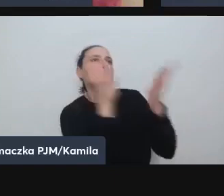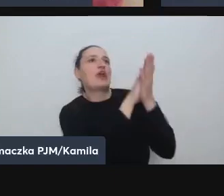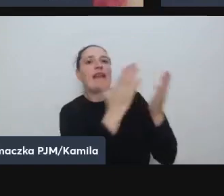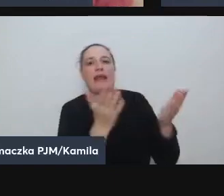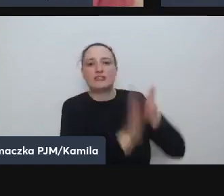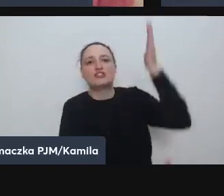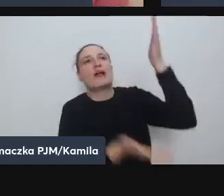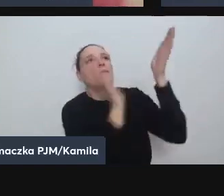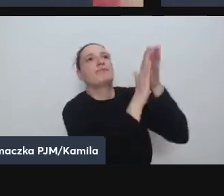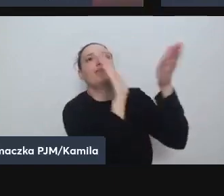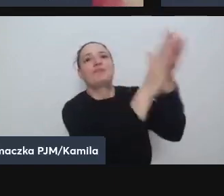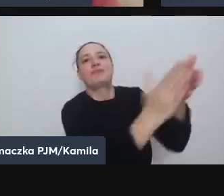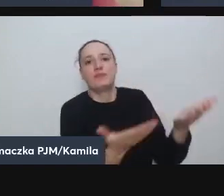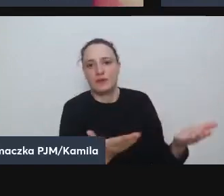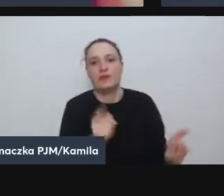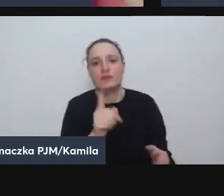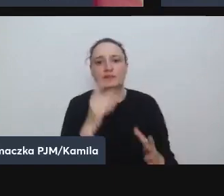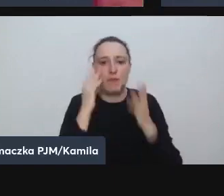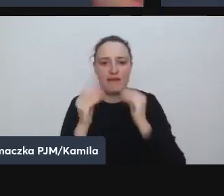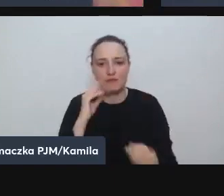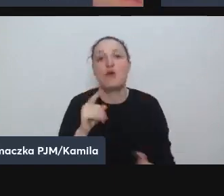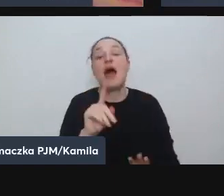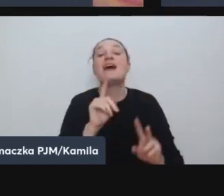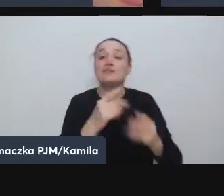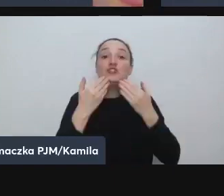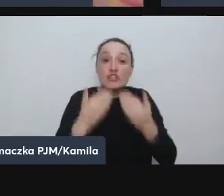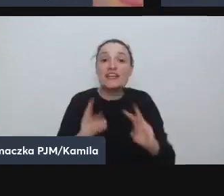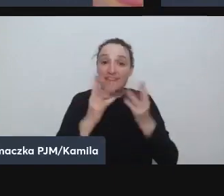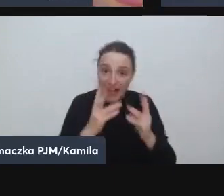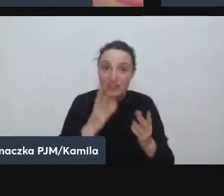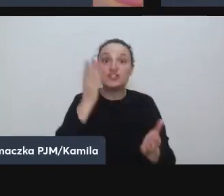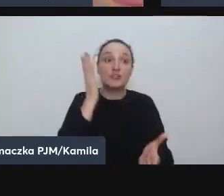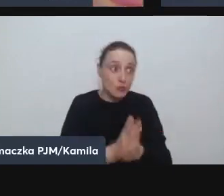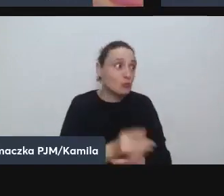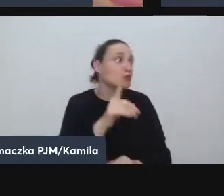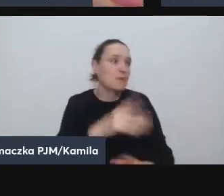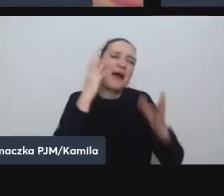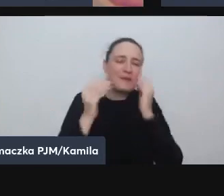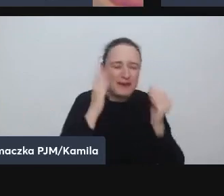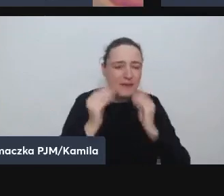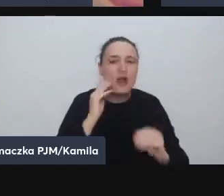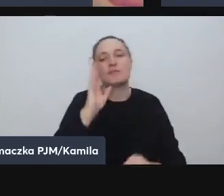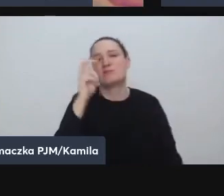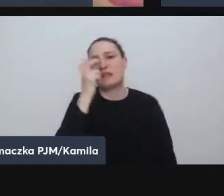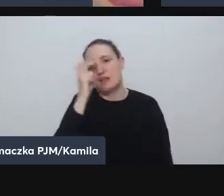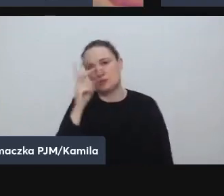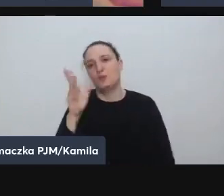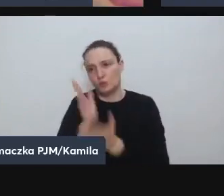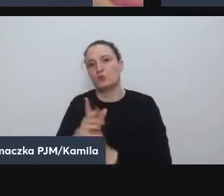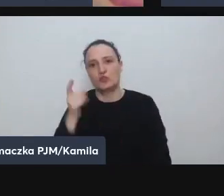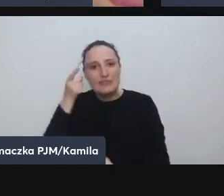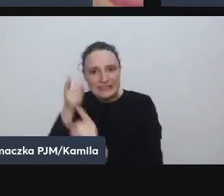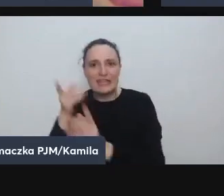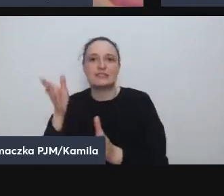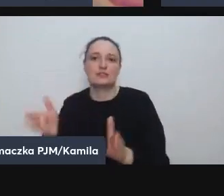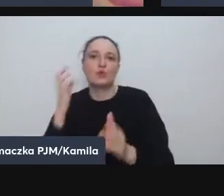kiedy przychodzi warsztat, oni mogą to zrobić sobie na tym warsztacie, no to później już ich nie interesują i rzeczywiście korzystają ze skrzyneczek, tak